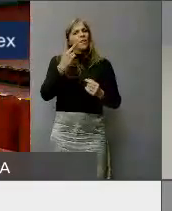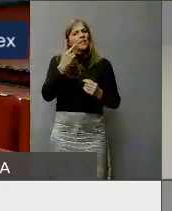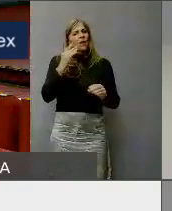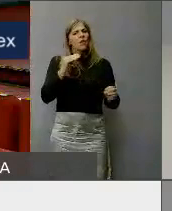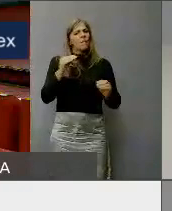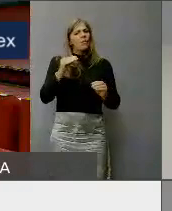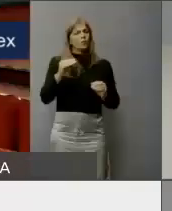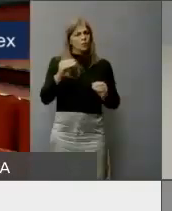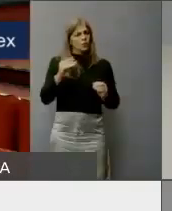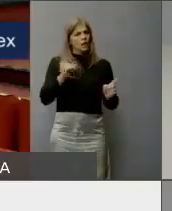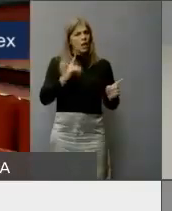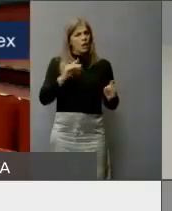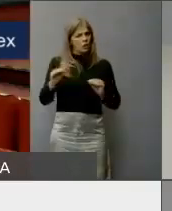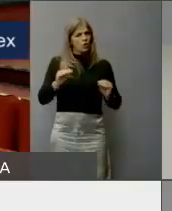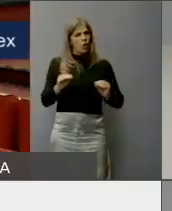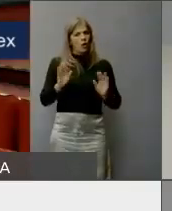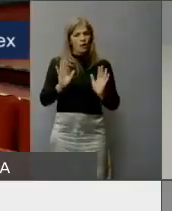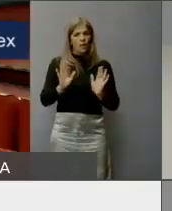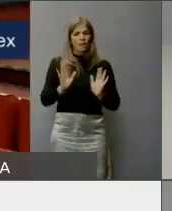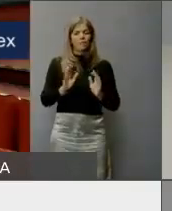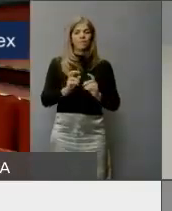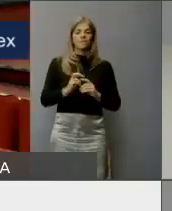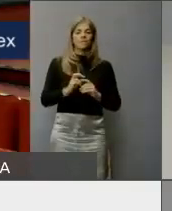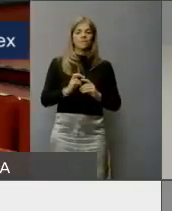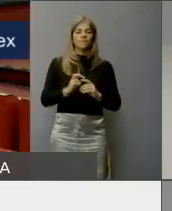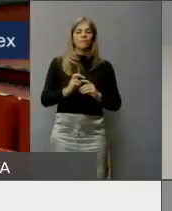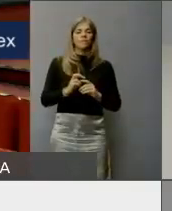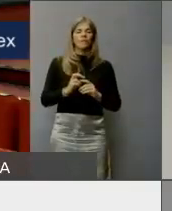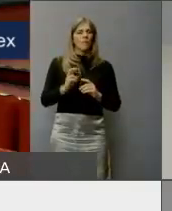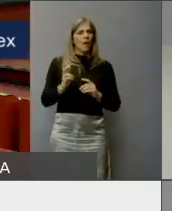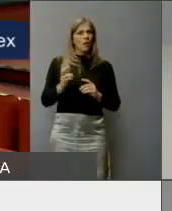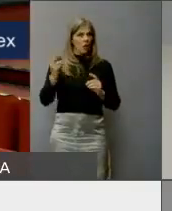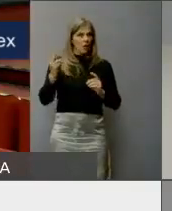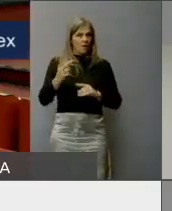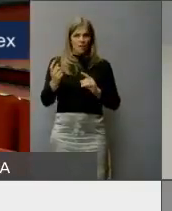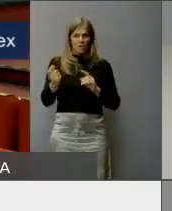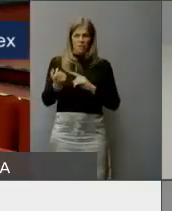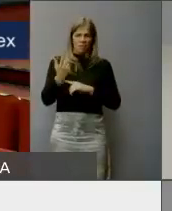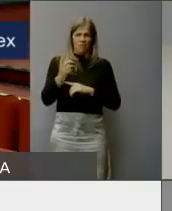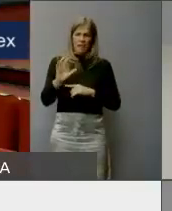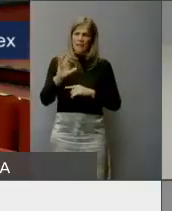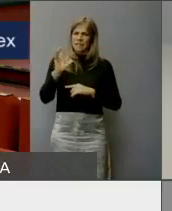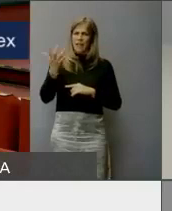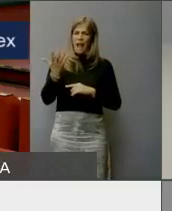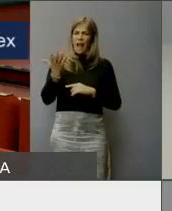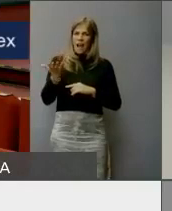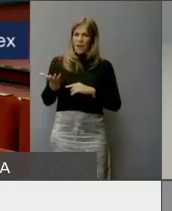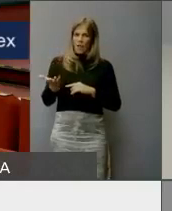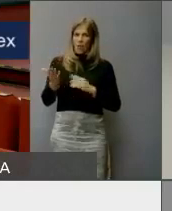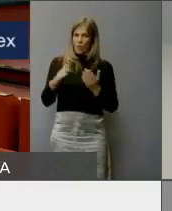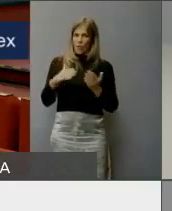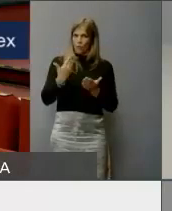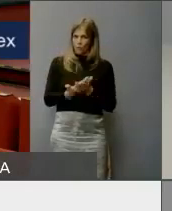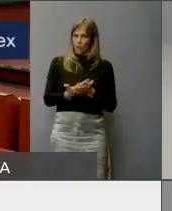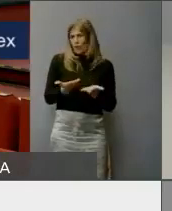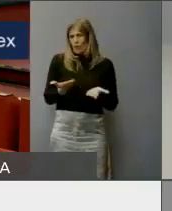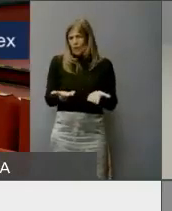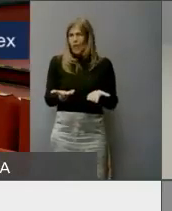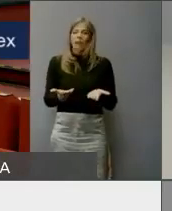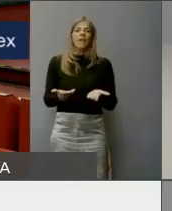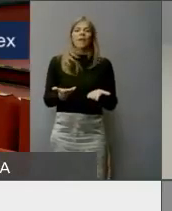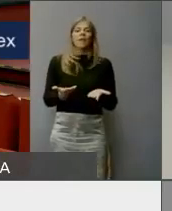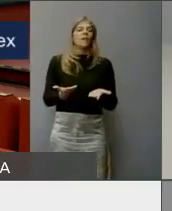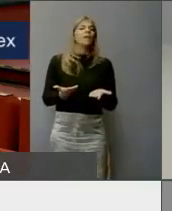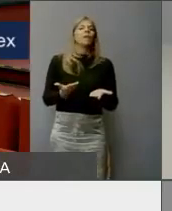chiedevo che visto che cosa abbastanza insolita di questa mozione però dato che la fai